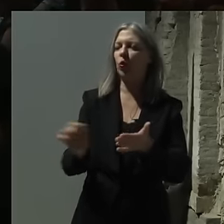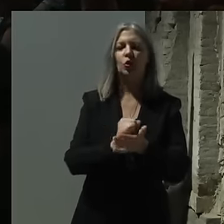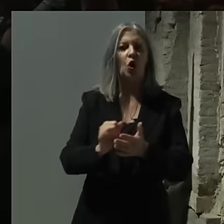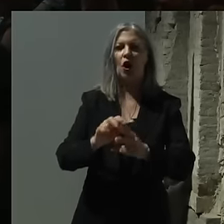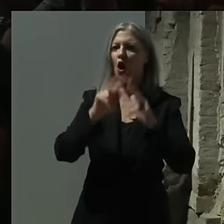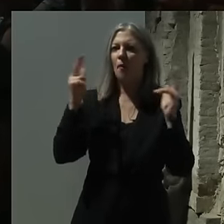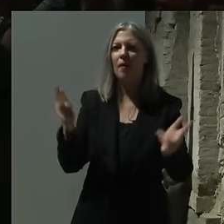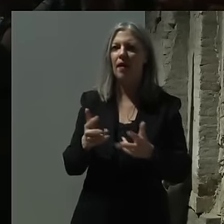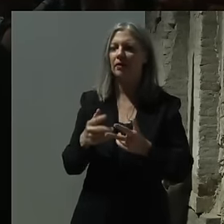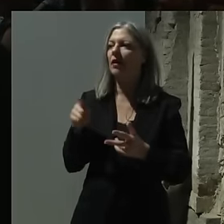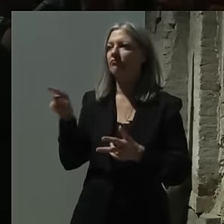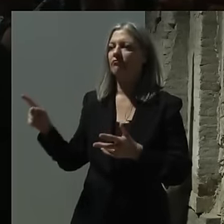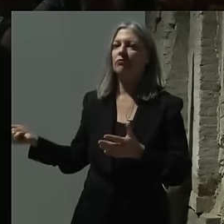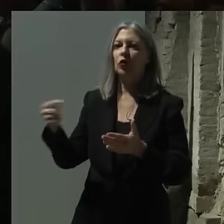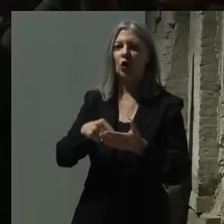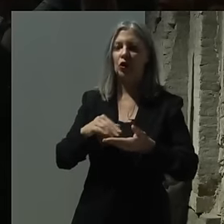riconsegnato alla società.